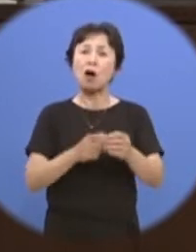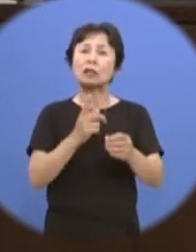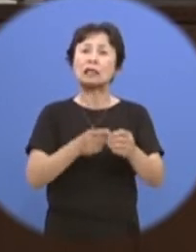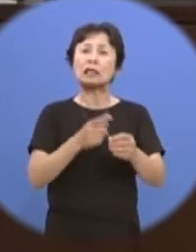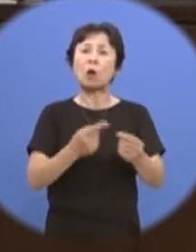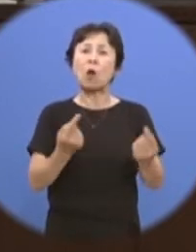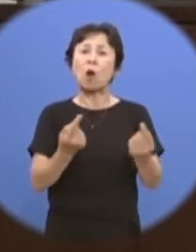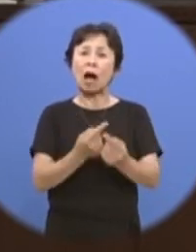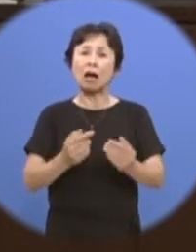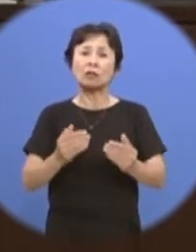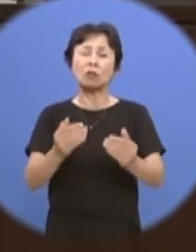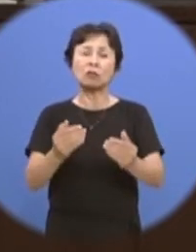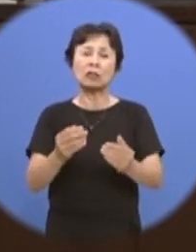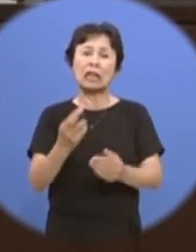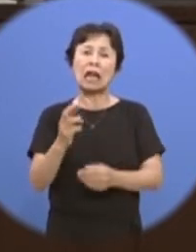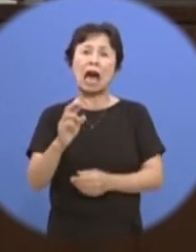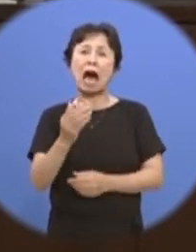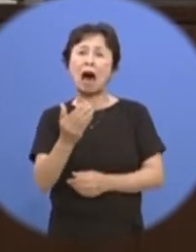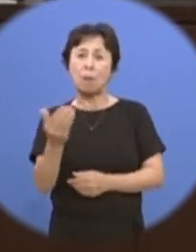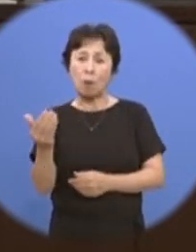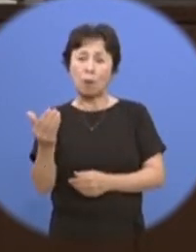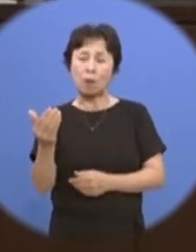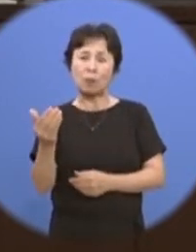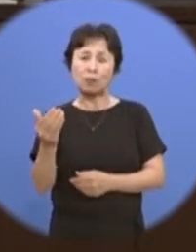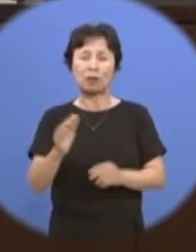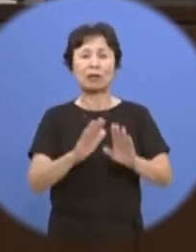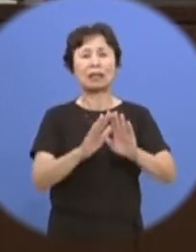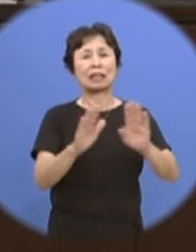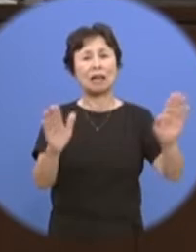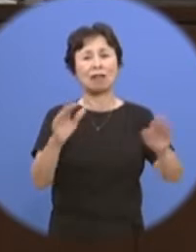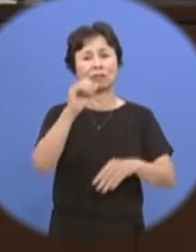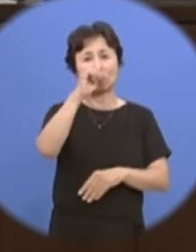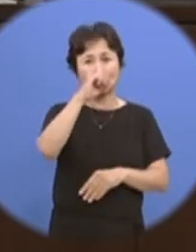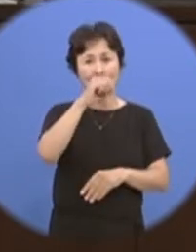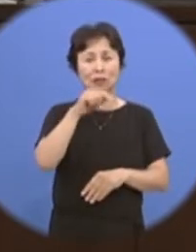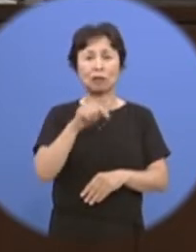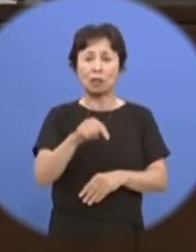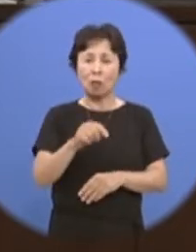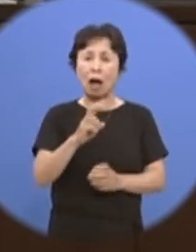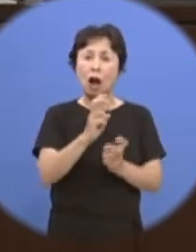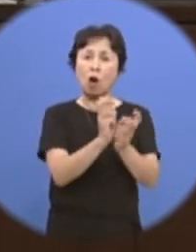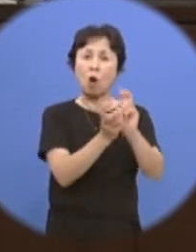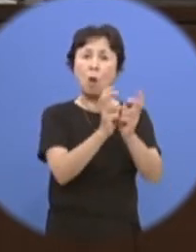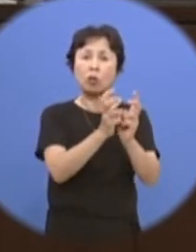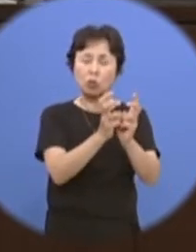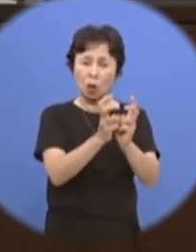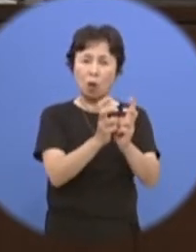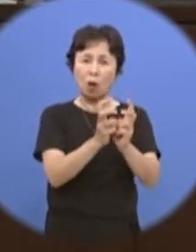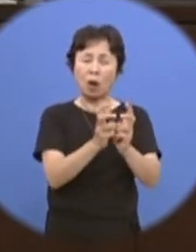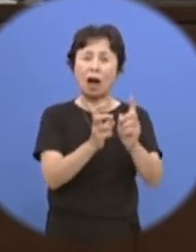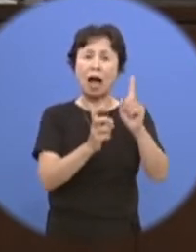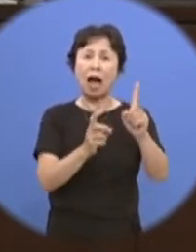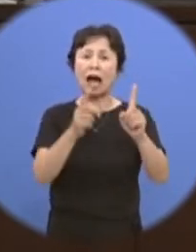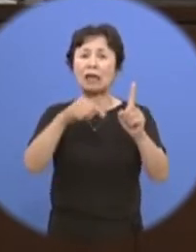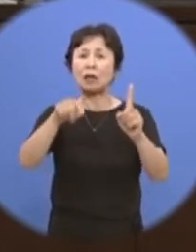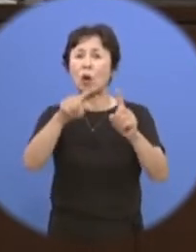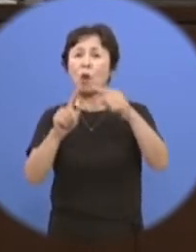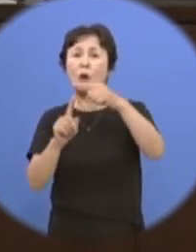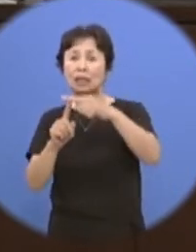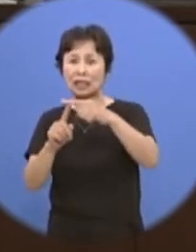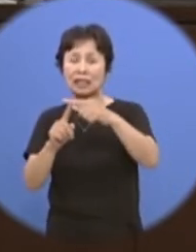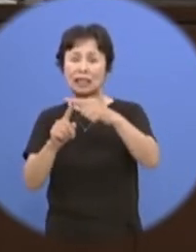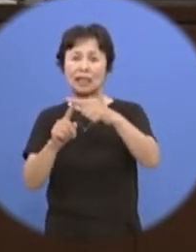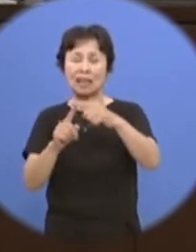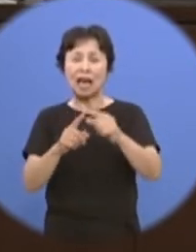進ラボという形で、ロボットであるとか IoT、AI の関連の機器を備えた5つ目の